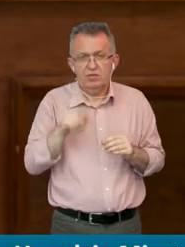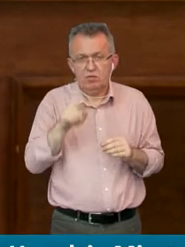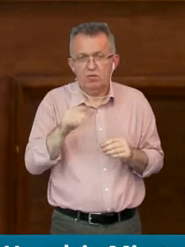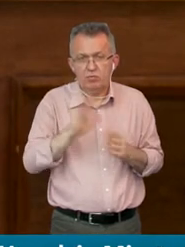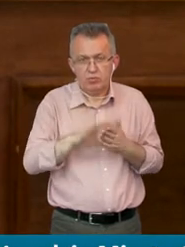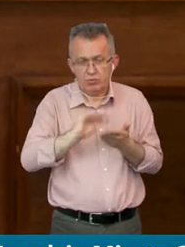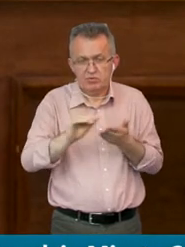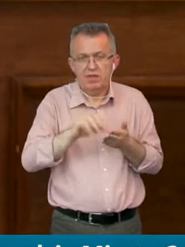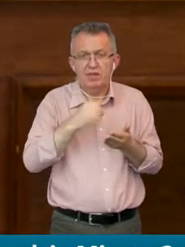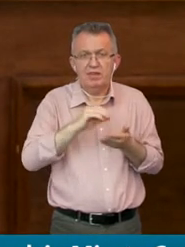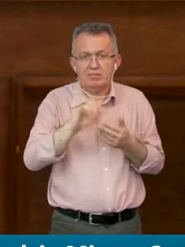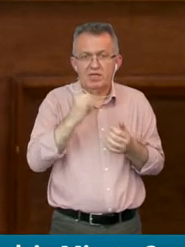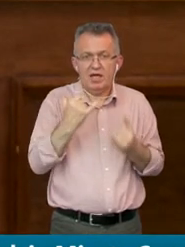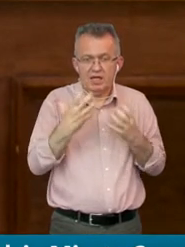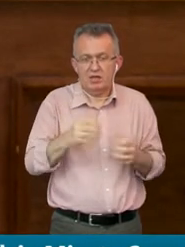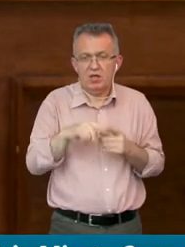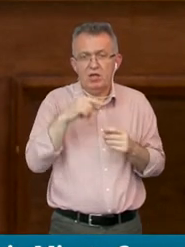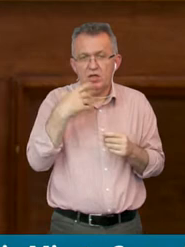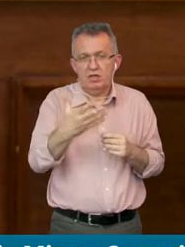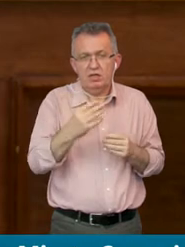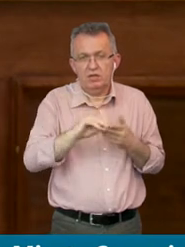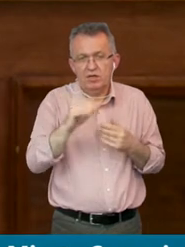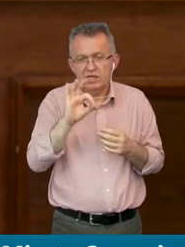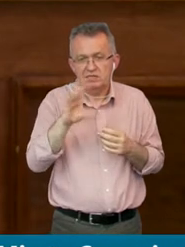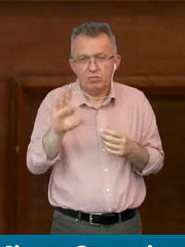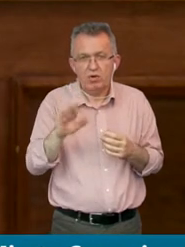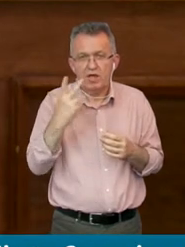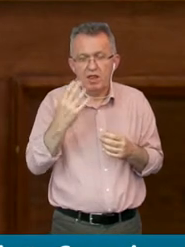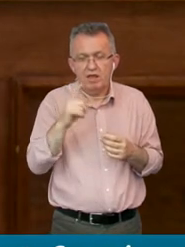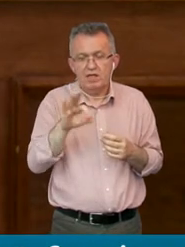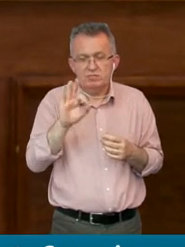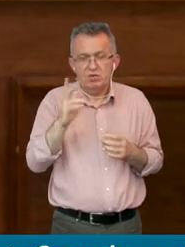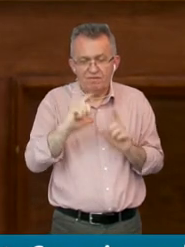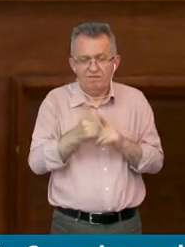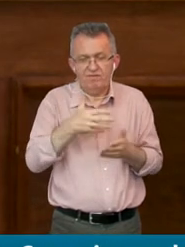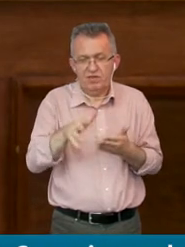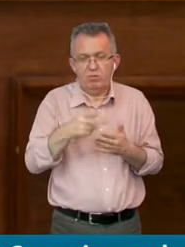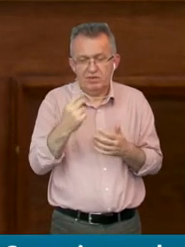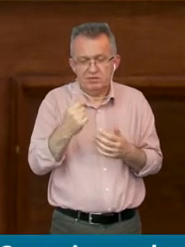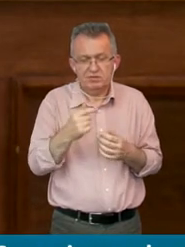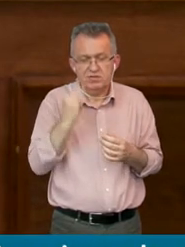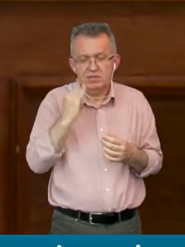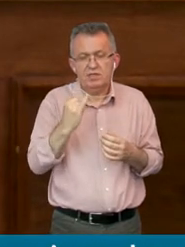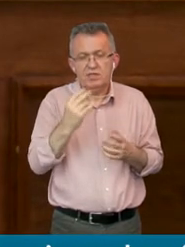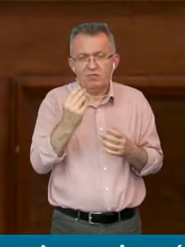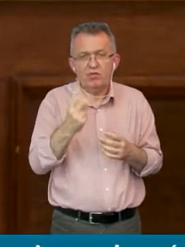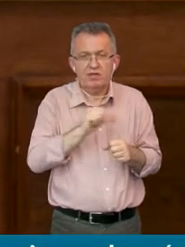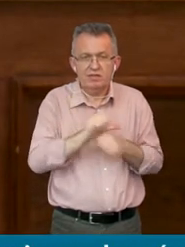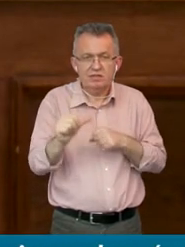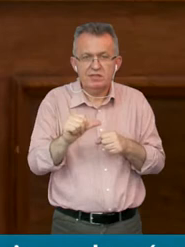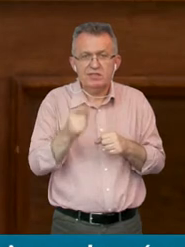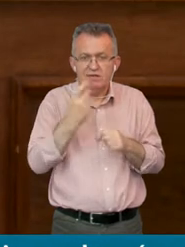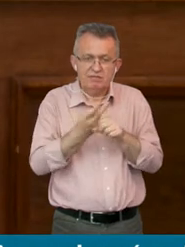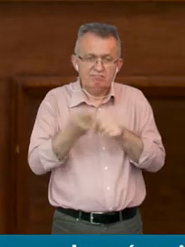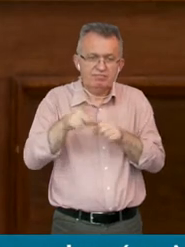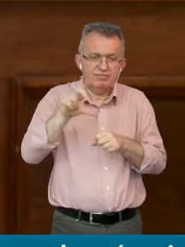do mnie napisać, chętnie Panu odpowiem, ile do tej pory na SBO miasto Szczecin wydało i że ta kwota jest krotnie